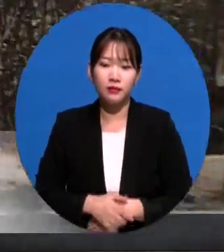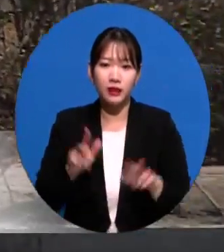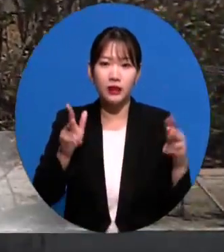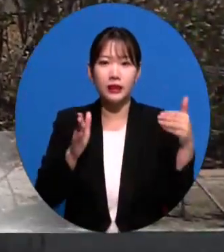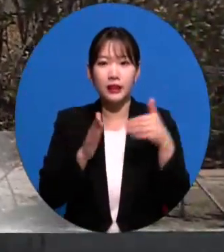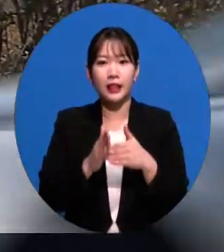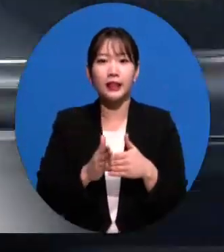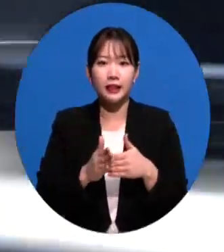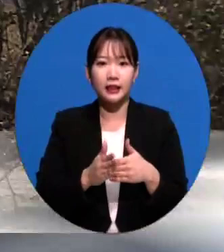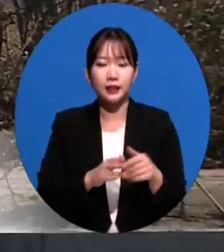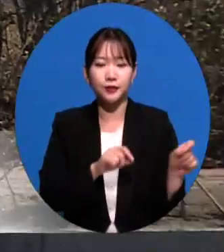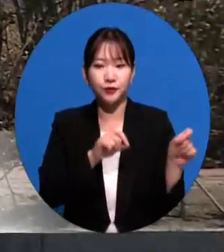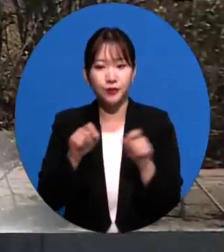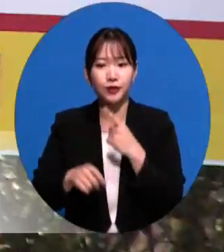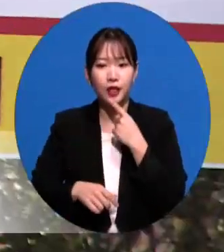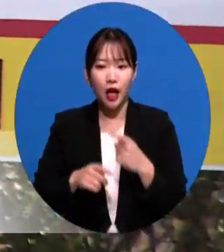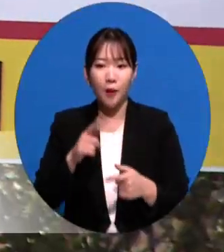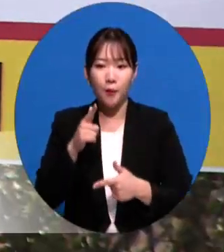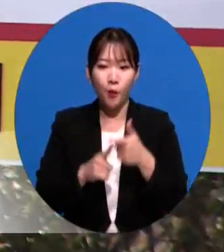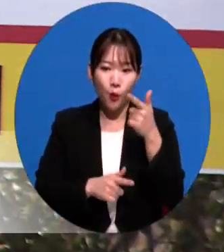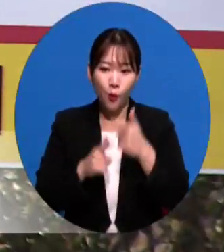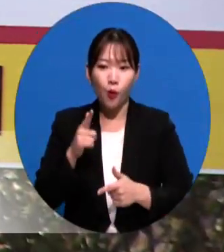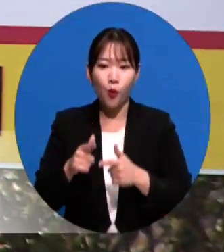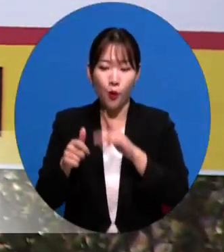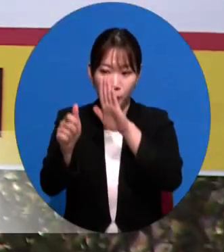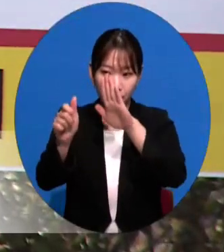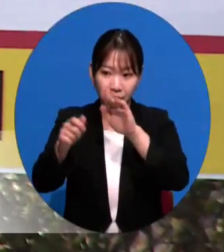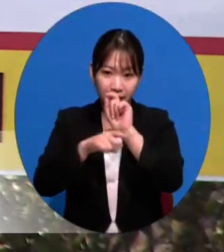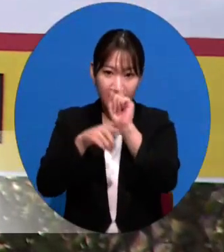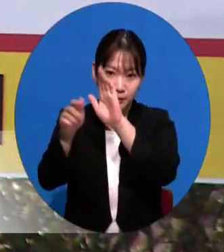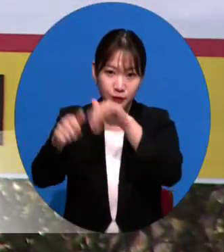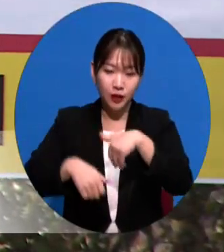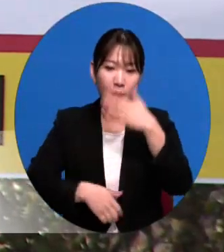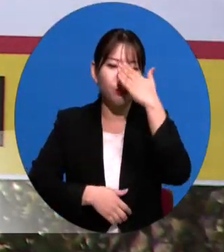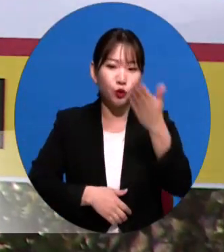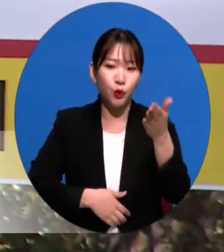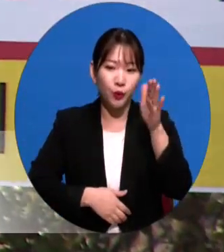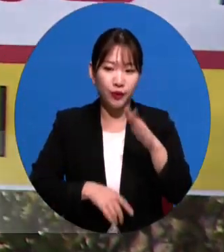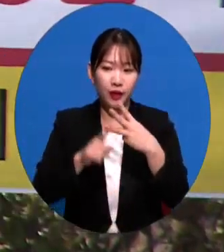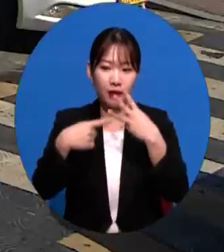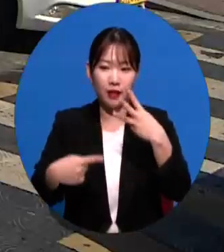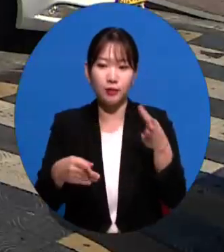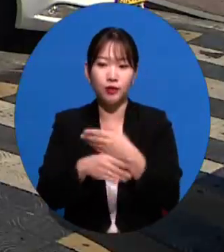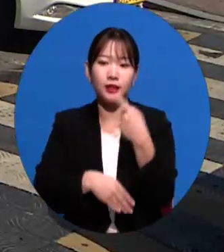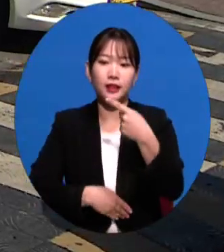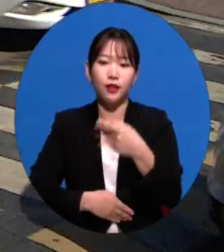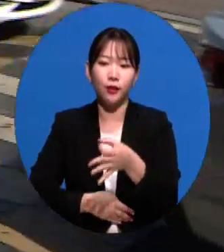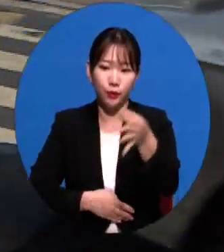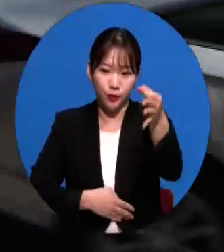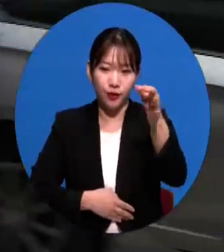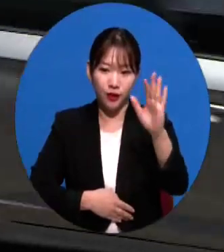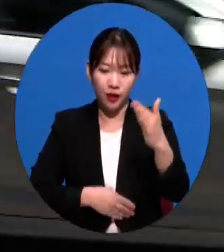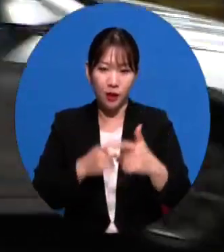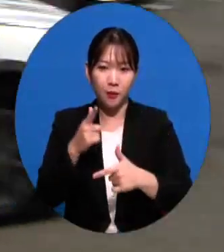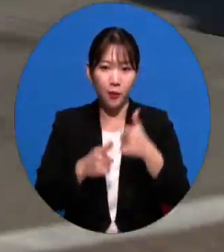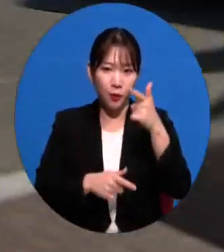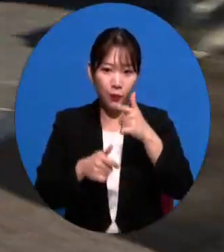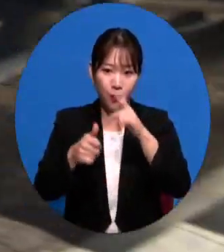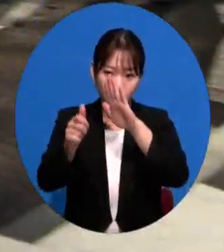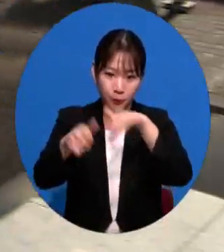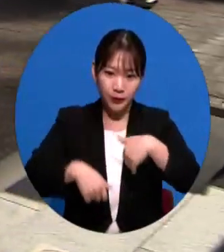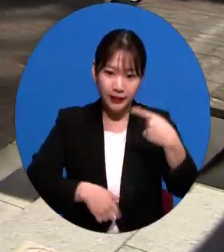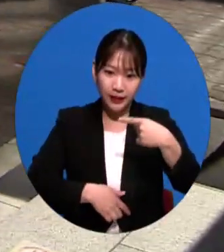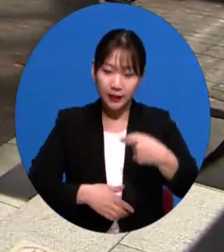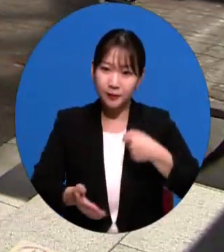그동안 무료였던 목포 낭만콜 택시 호출료가 3월 1일부터 1,000원씩 부과됩니다. 목포 택시 호출요금